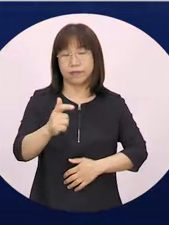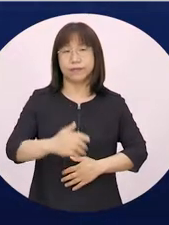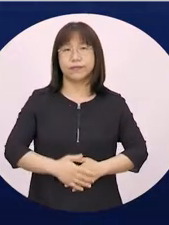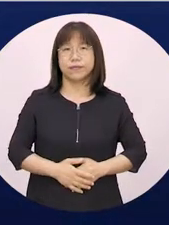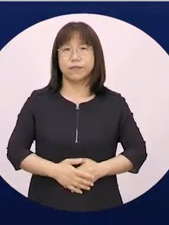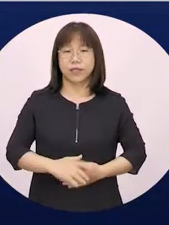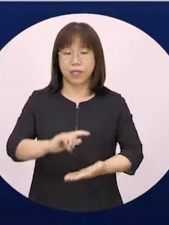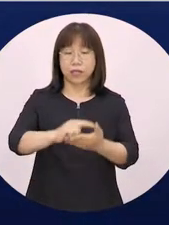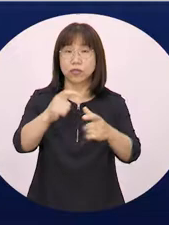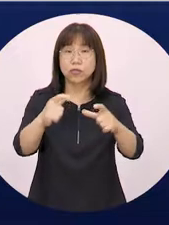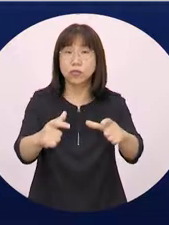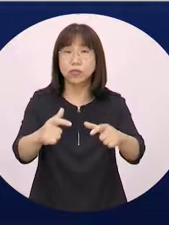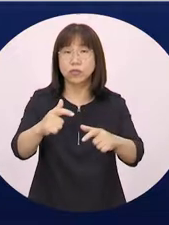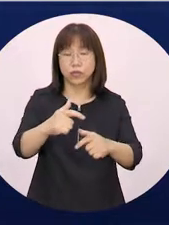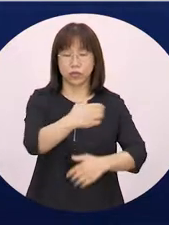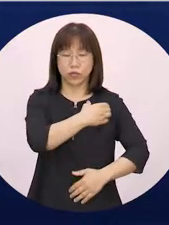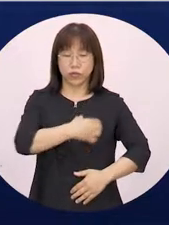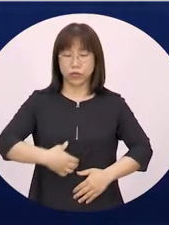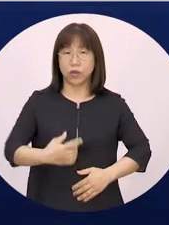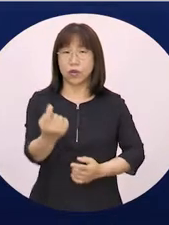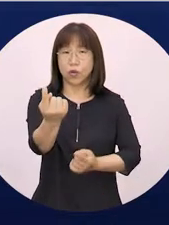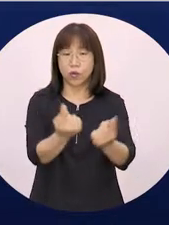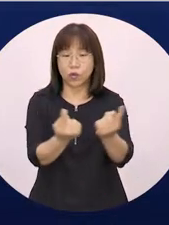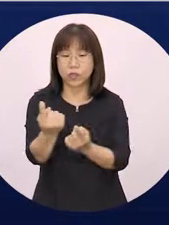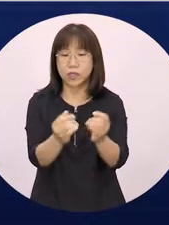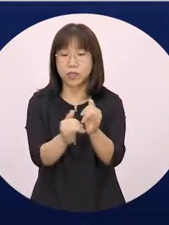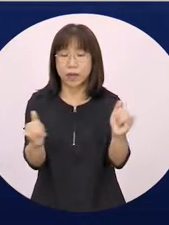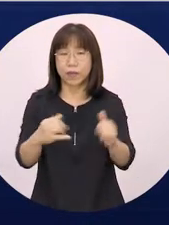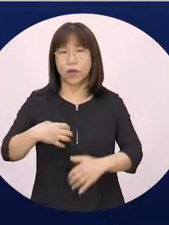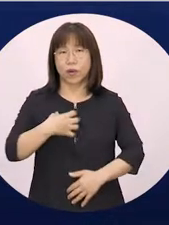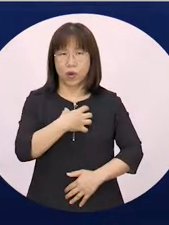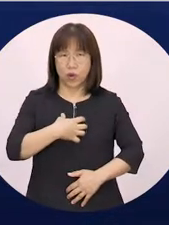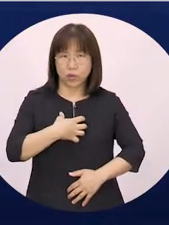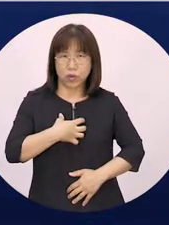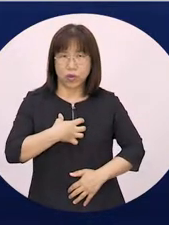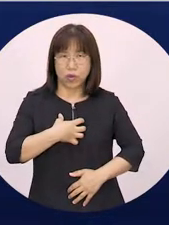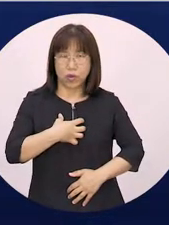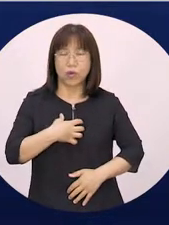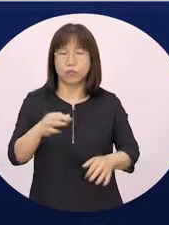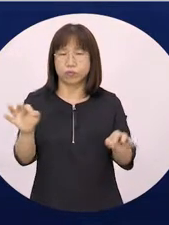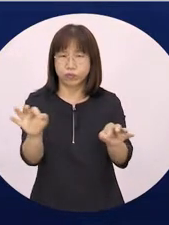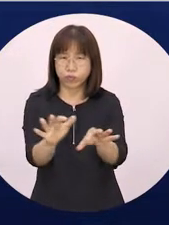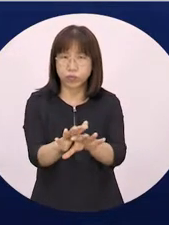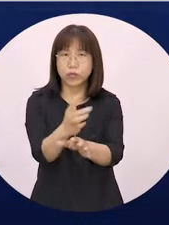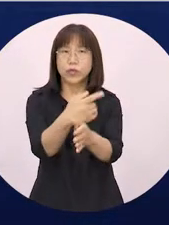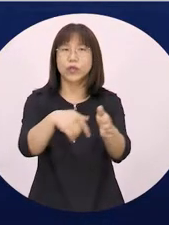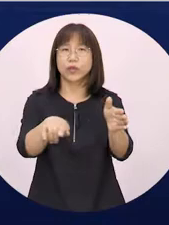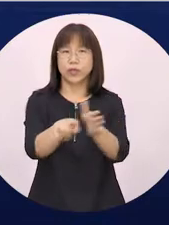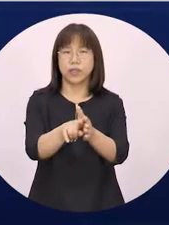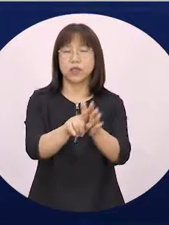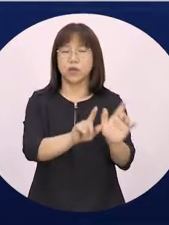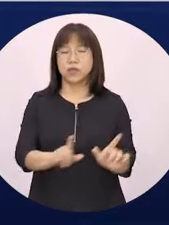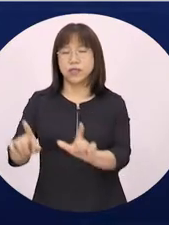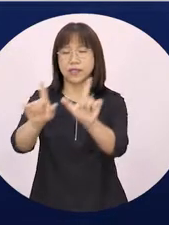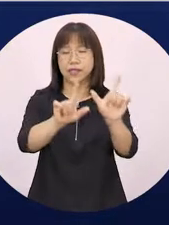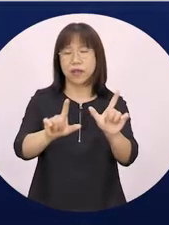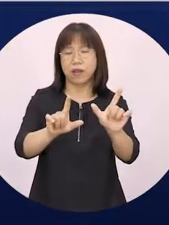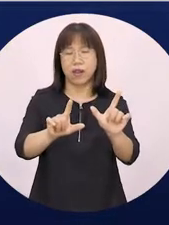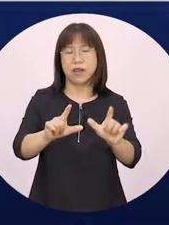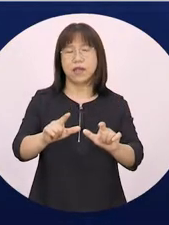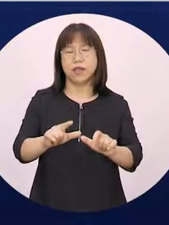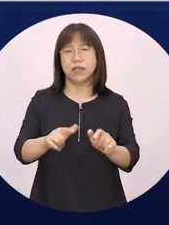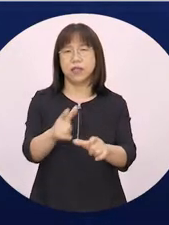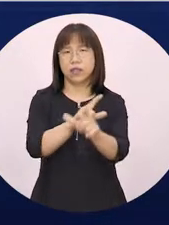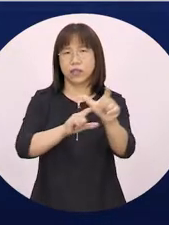이에 강서구가 구청을 찾는 민원인들이 코론 알고 감염 걱정 없이 안전하게 업무를 볼 수 있도록 생활 방역을